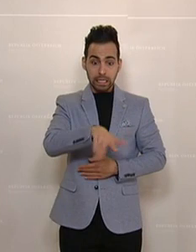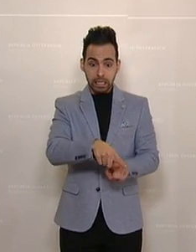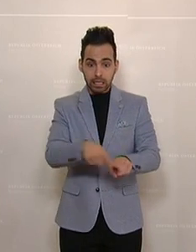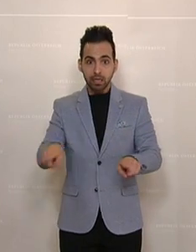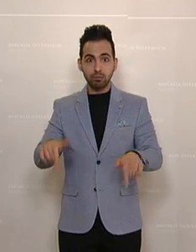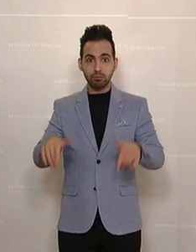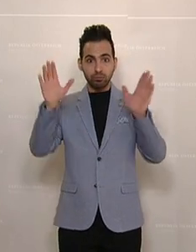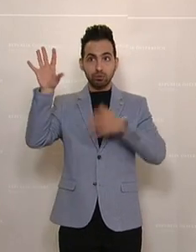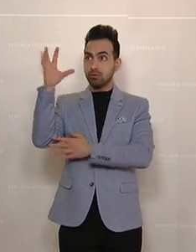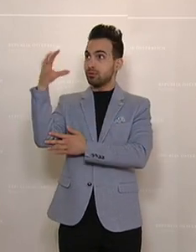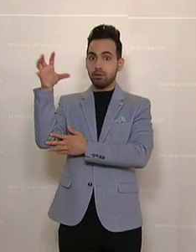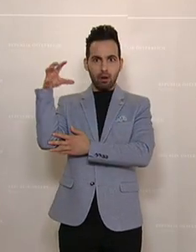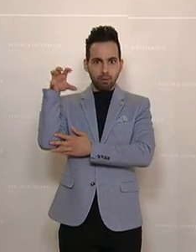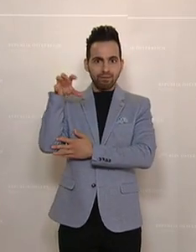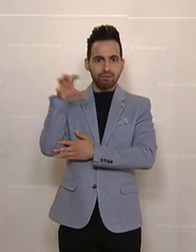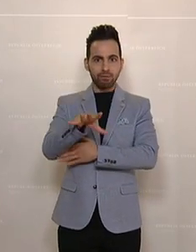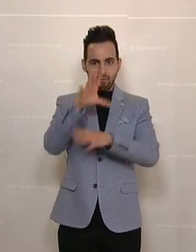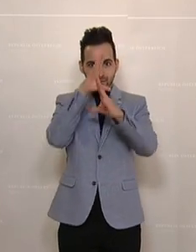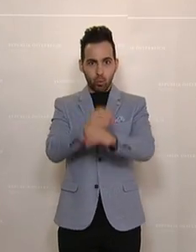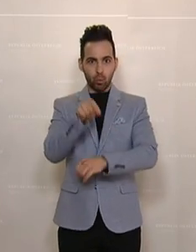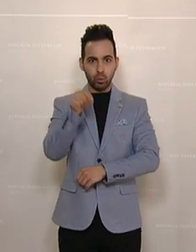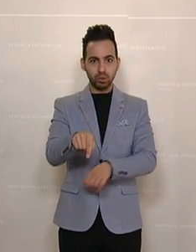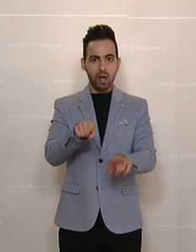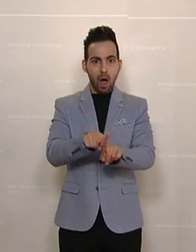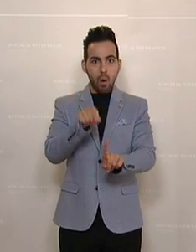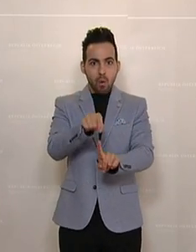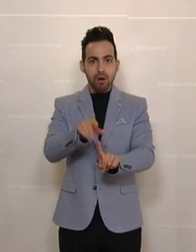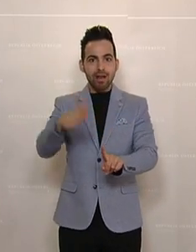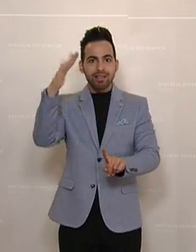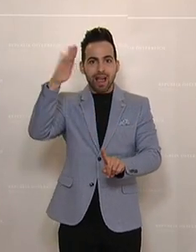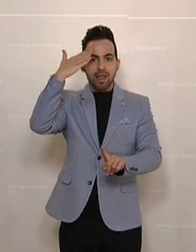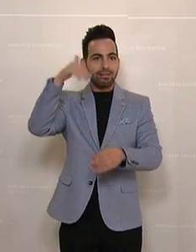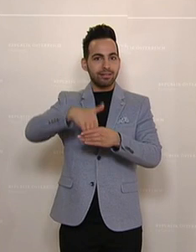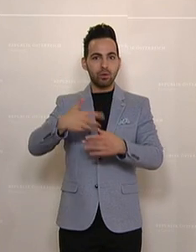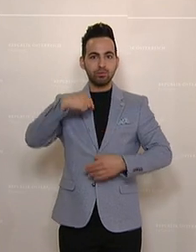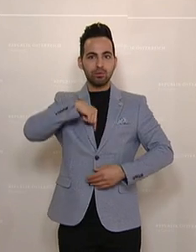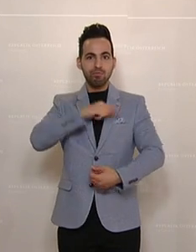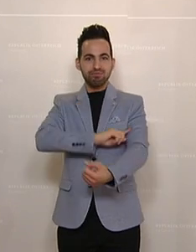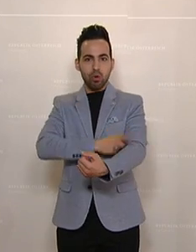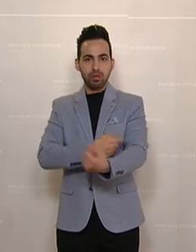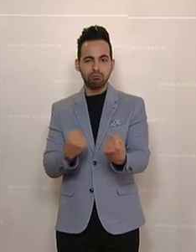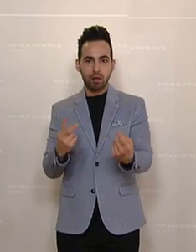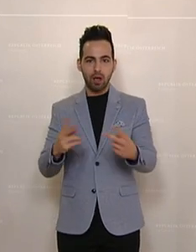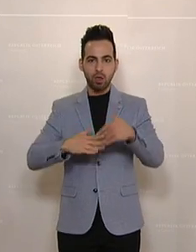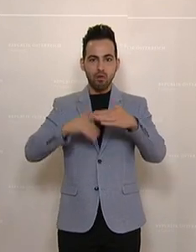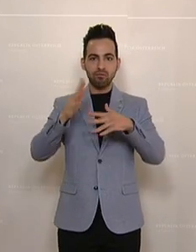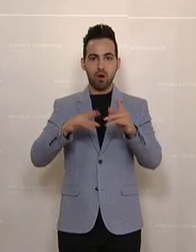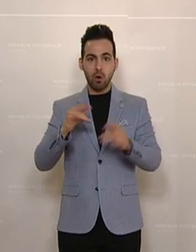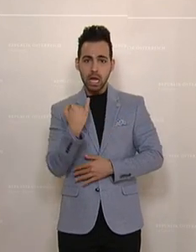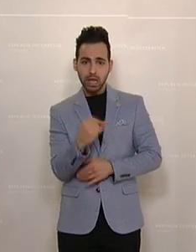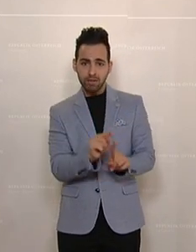Kinder in den Mittelpunkt unseres Handelns stellen und ihre Talente und Potenziale ganz